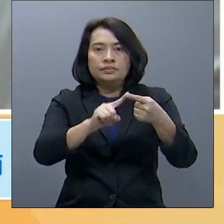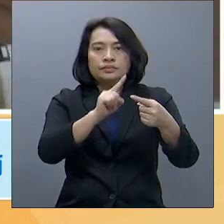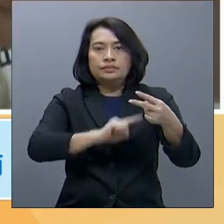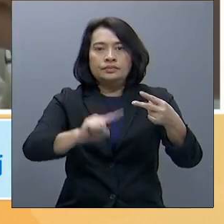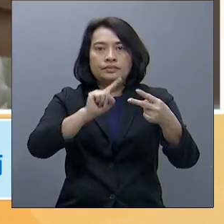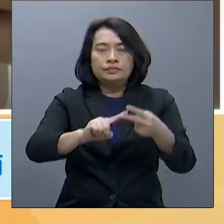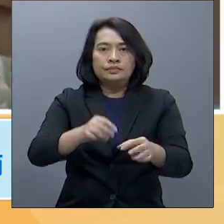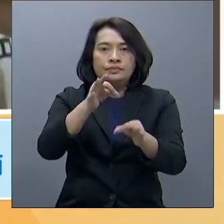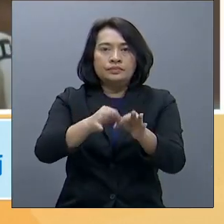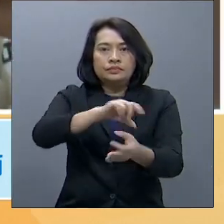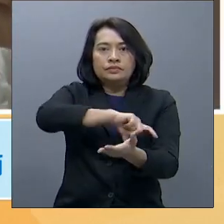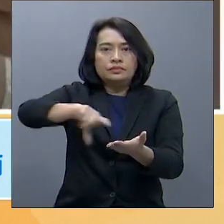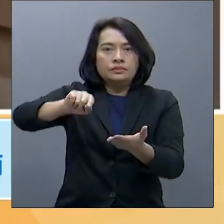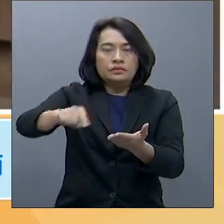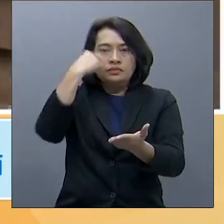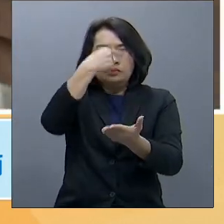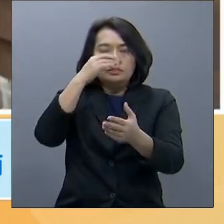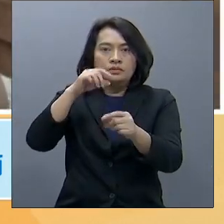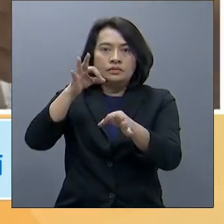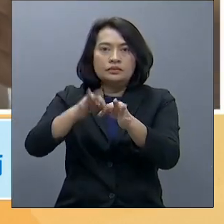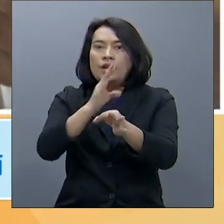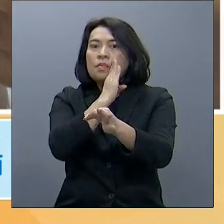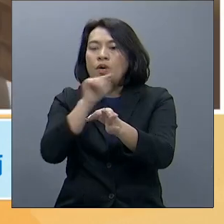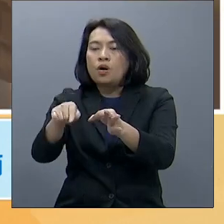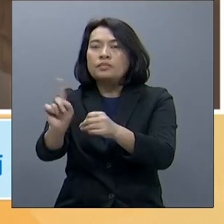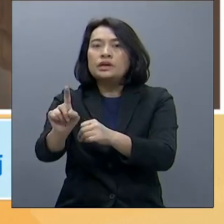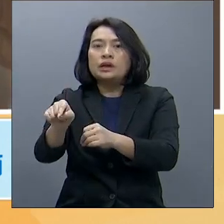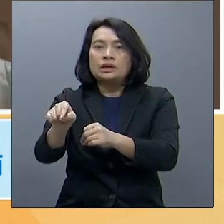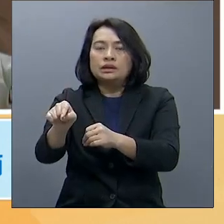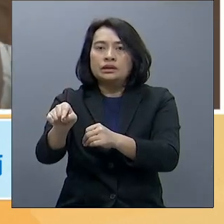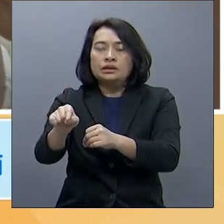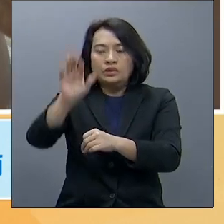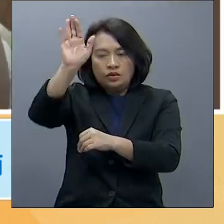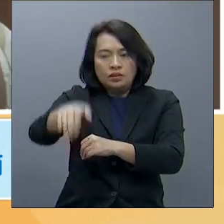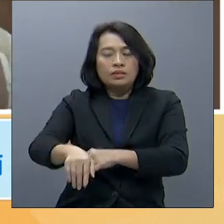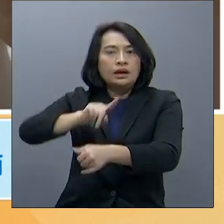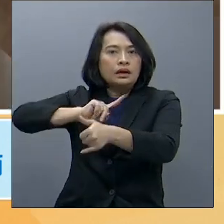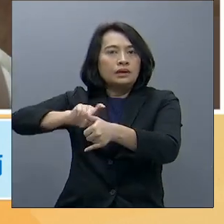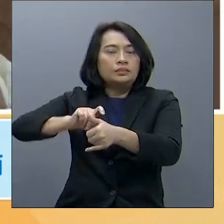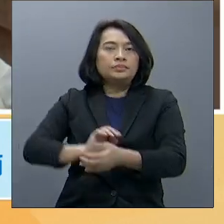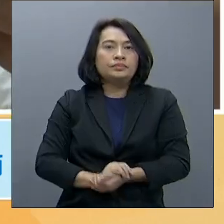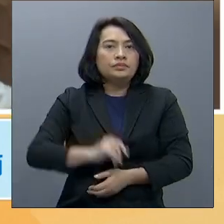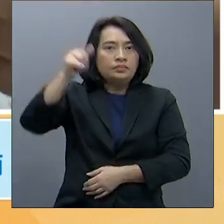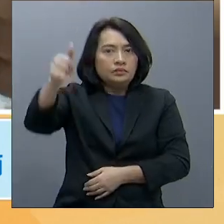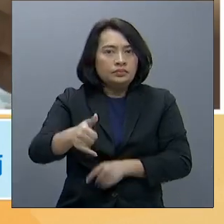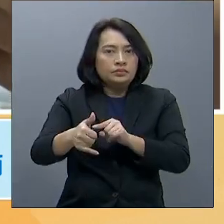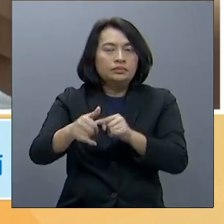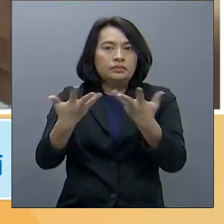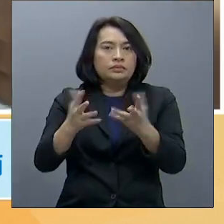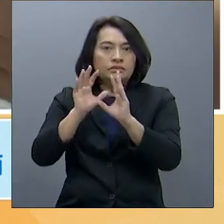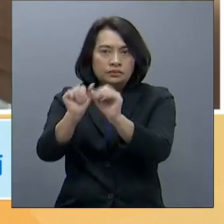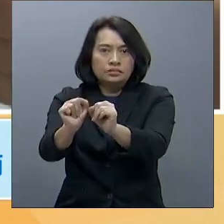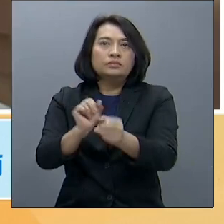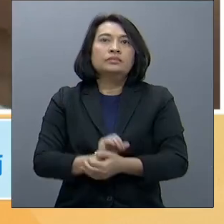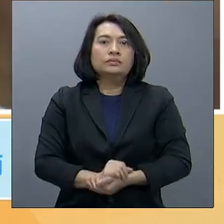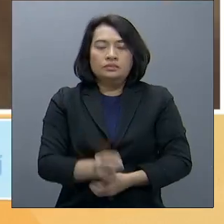ที่โอนไปเป็นบัญชีม้าแล้วบัญชีม้าอยู่ที่ไหนจะต้องมีการเรียกมาสอบปากคำหากไม่มาออกหมายจับแน่นอนเดี๋ยวเรื่องนี้ตาม